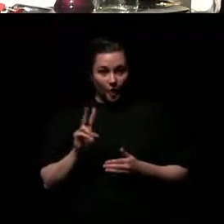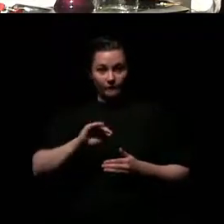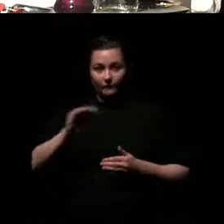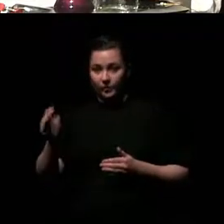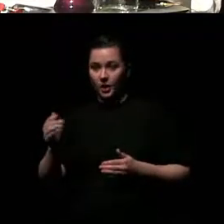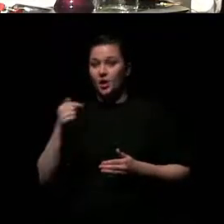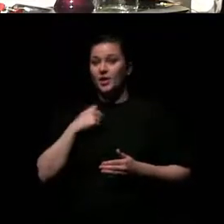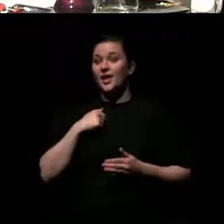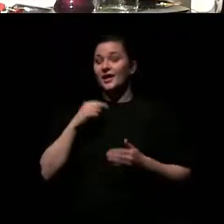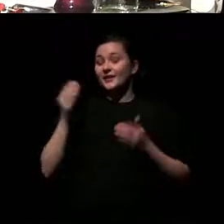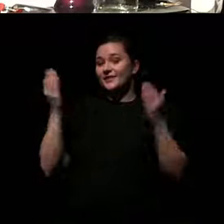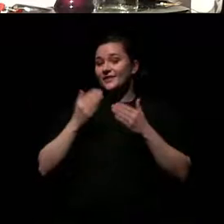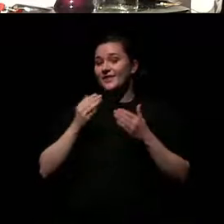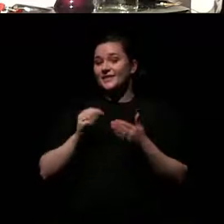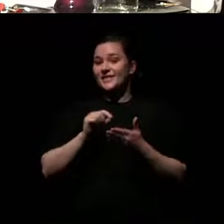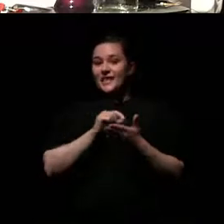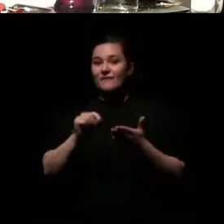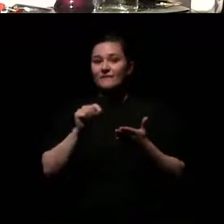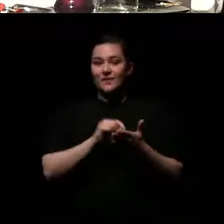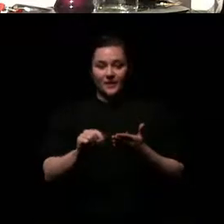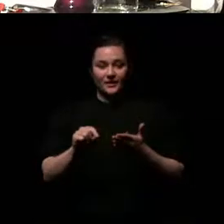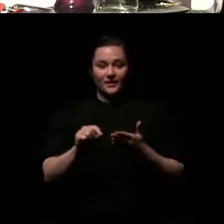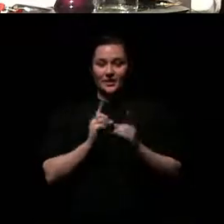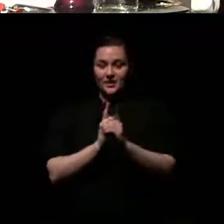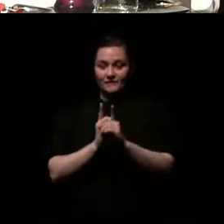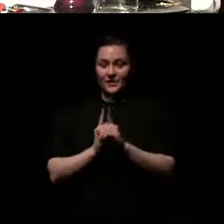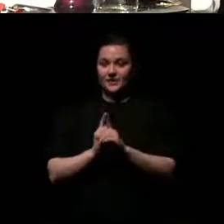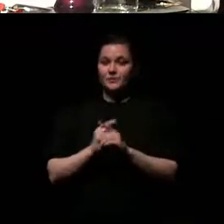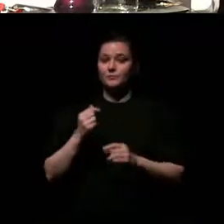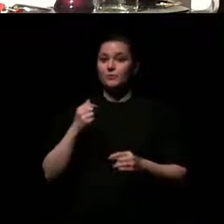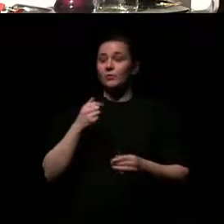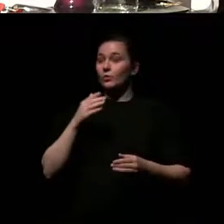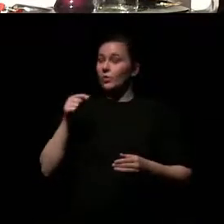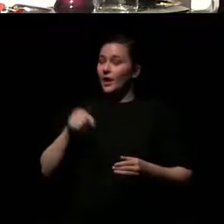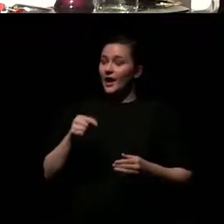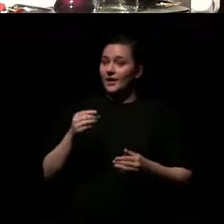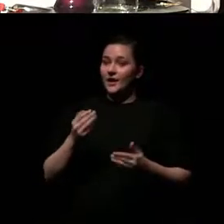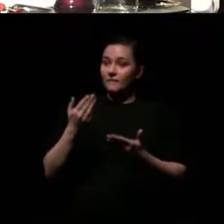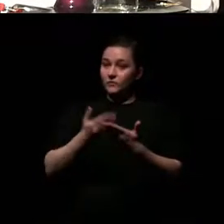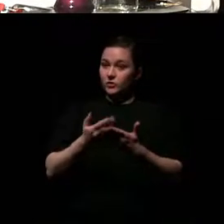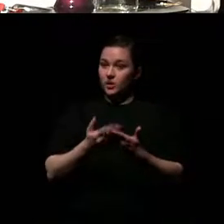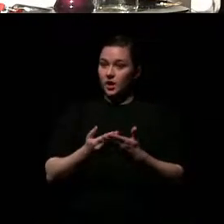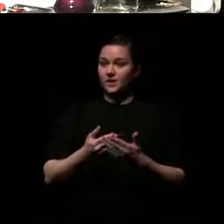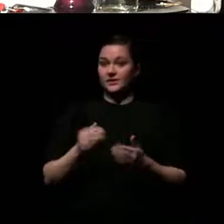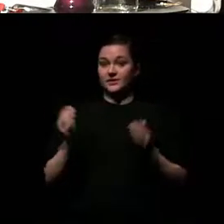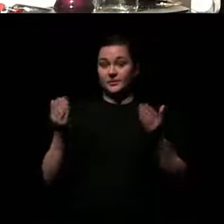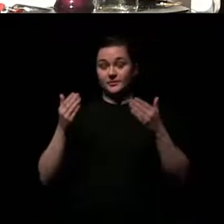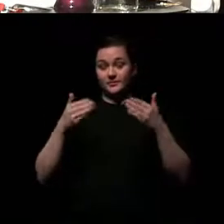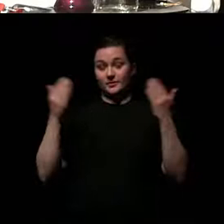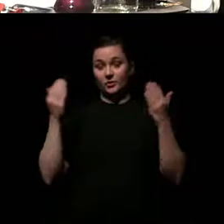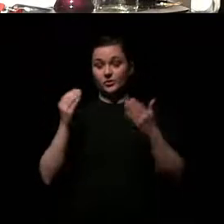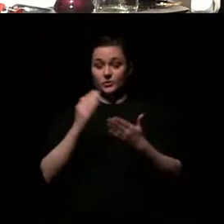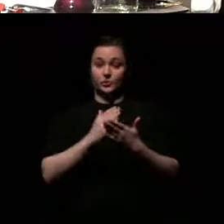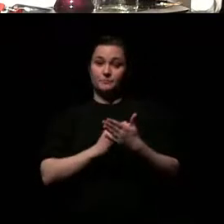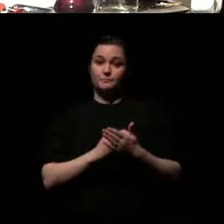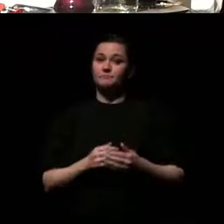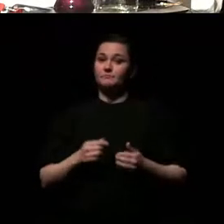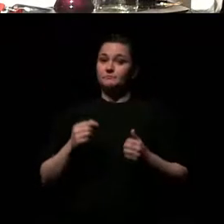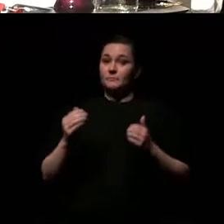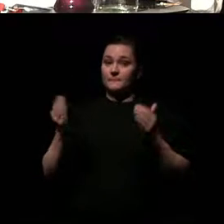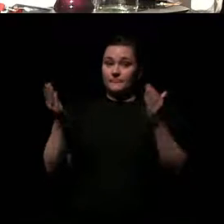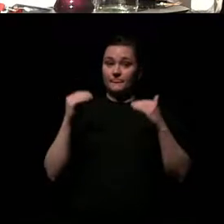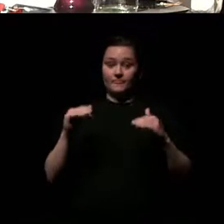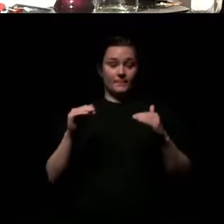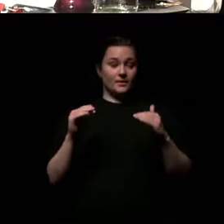referent. Styret har følgende forslag til dagsorden. Punkt 1. Møte satt. Punkt 2. Stars and Stripes